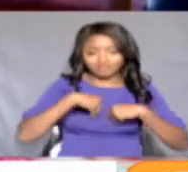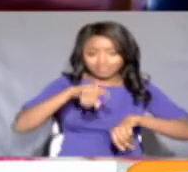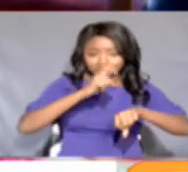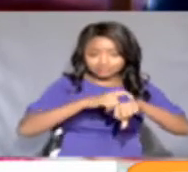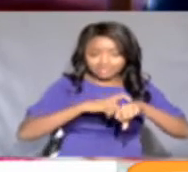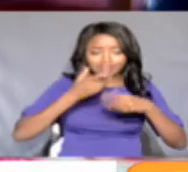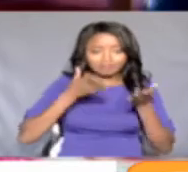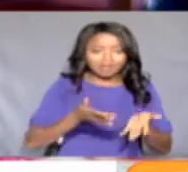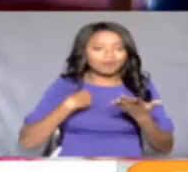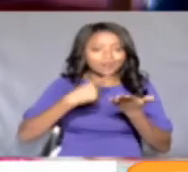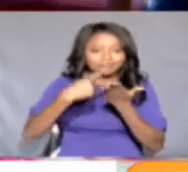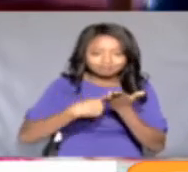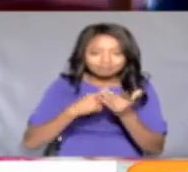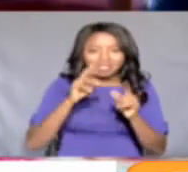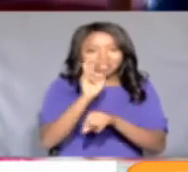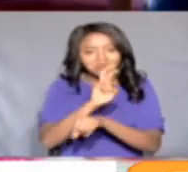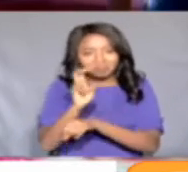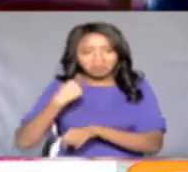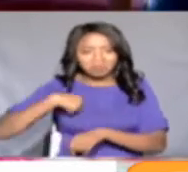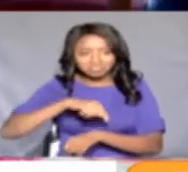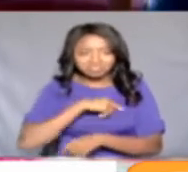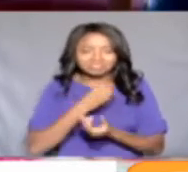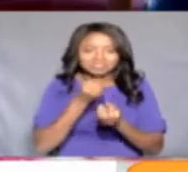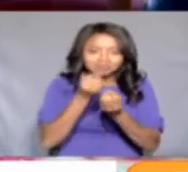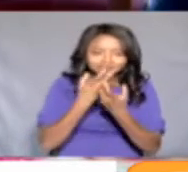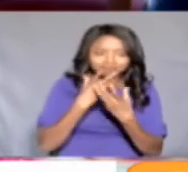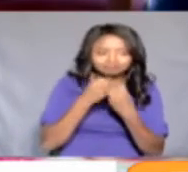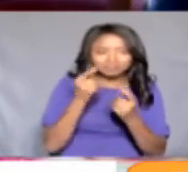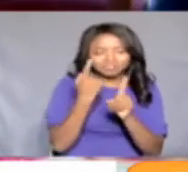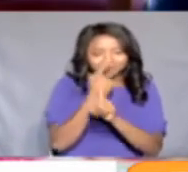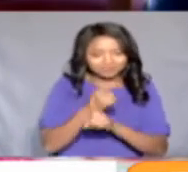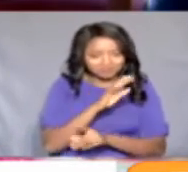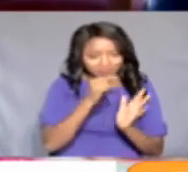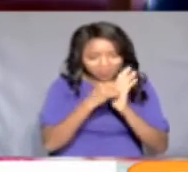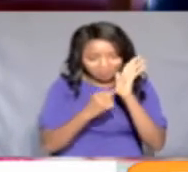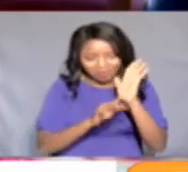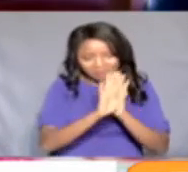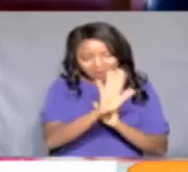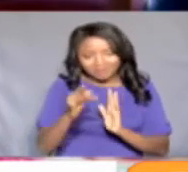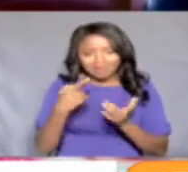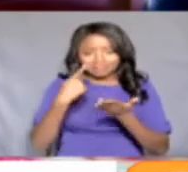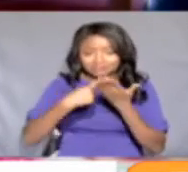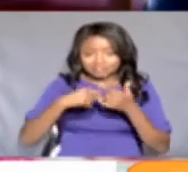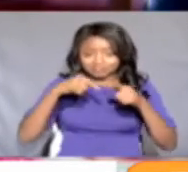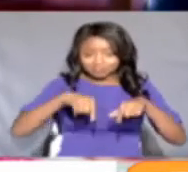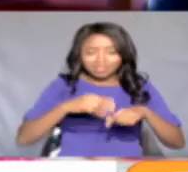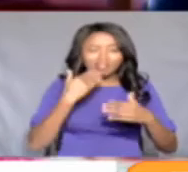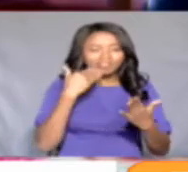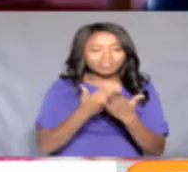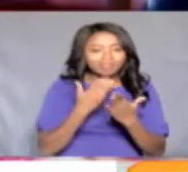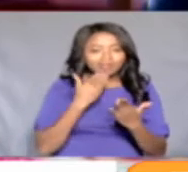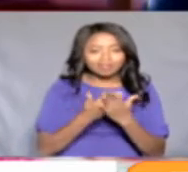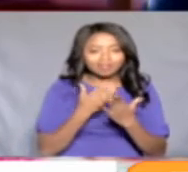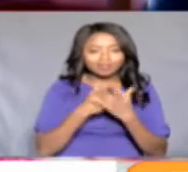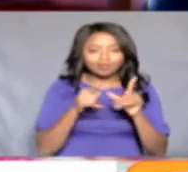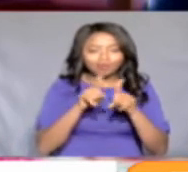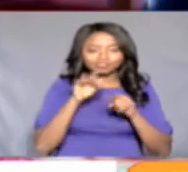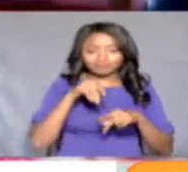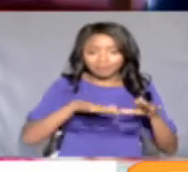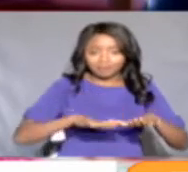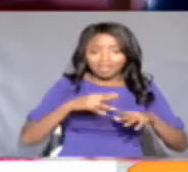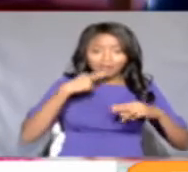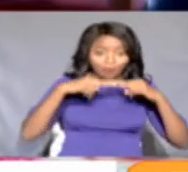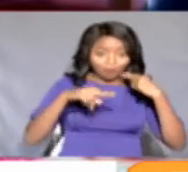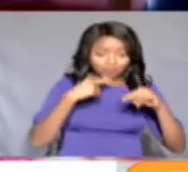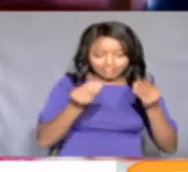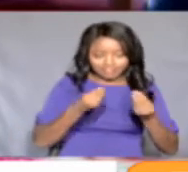nafasi ya kututazama na kutuazima macho na masikio kusikiza mjadala wetu wa hii leo. Asante sana pia kwa hoteli ya Panare kwa